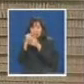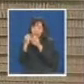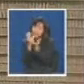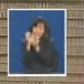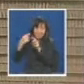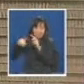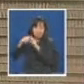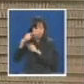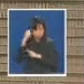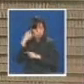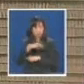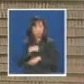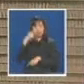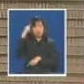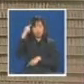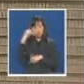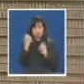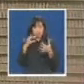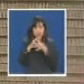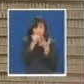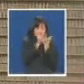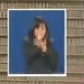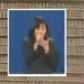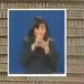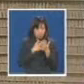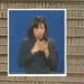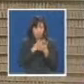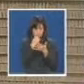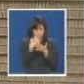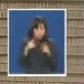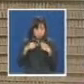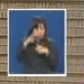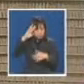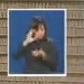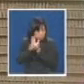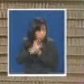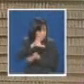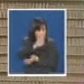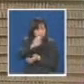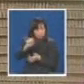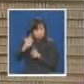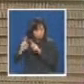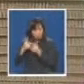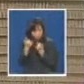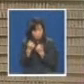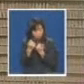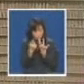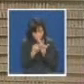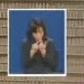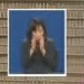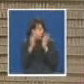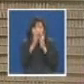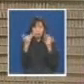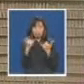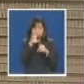างต่อเนื่องนะครับยาเสพติดนั้นผมเอาตัวเลขมาดูนะครับการจับกุมเนี่ยเพิ่มขึ้นมากนะครับแล้วก็ที่สำคัญก็คือเป็